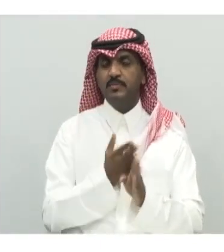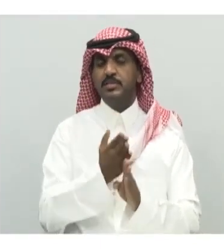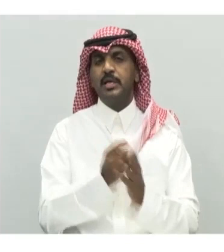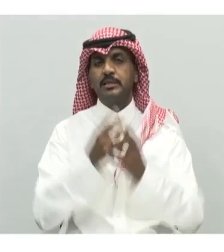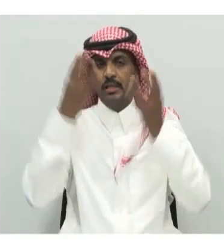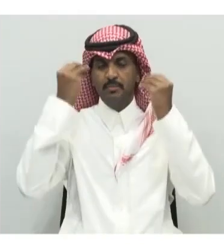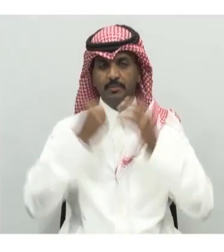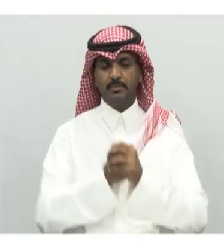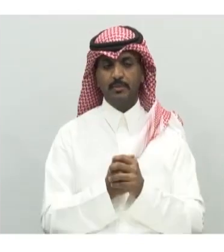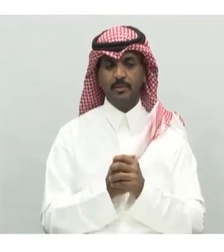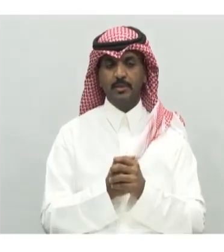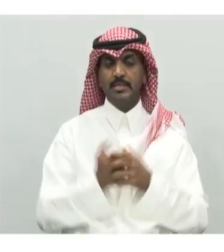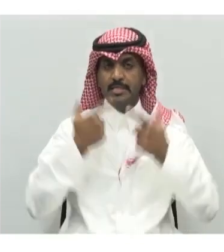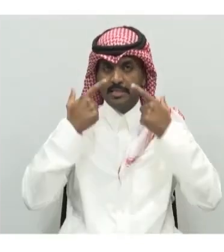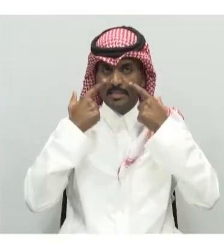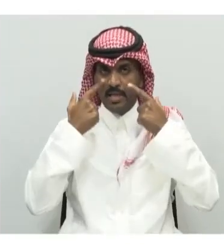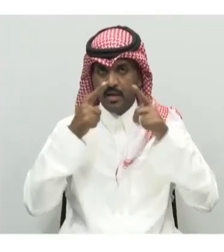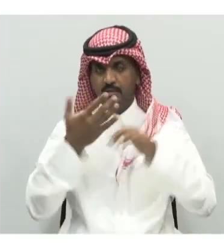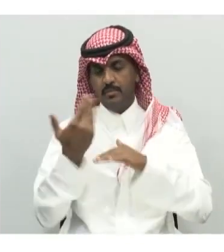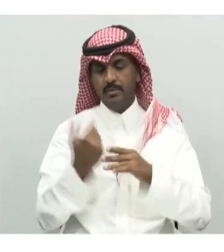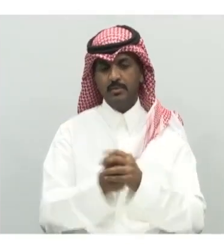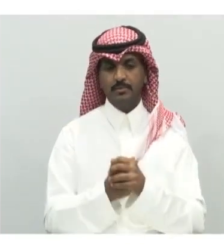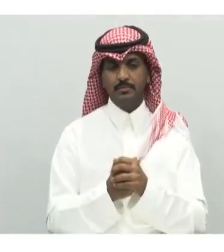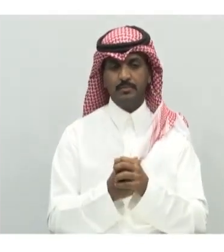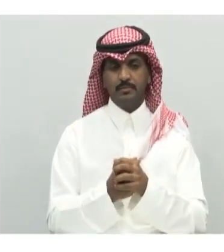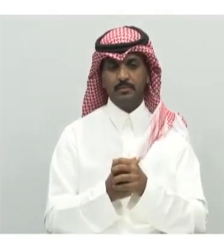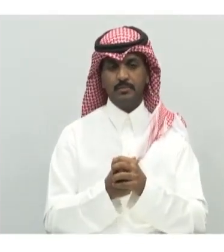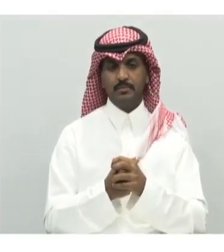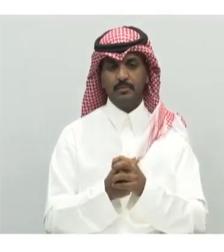العلميه التي استعرضناها قبل قليل